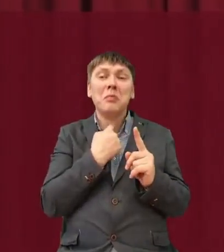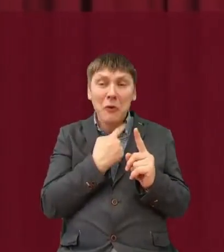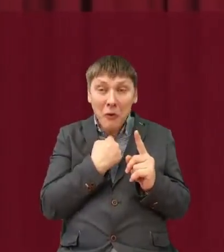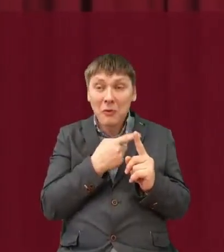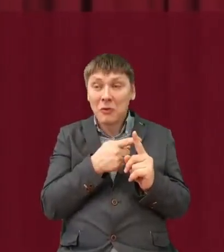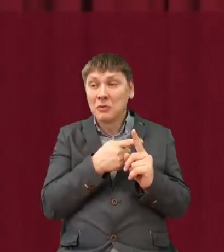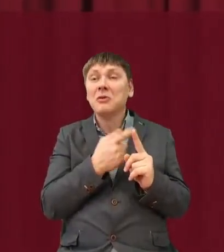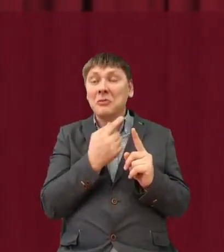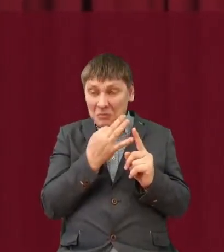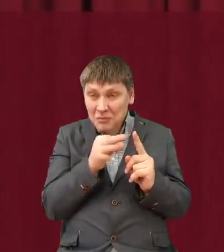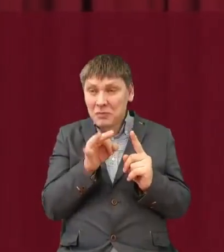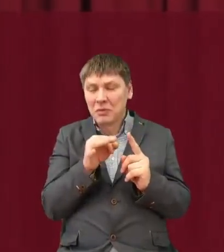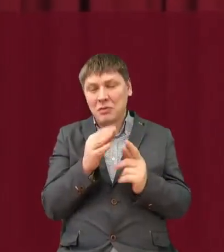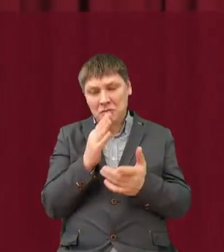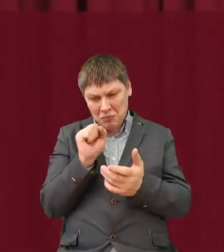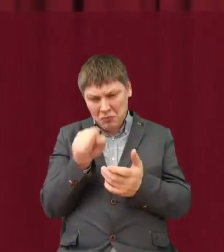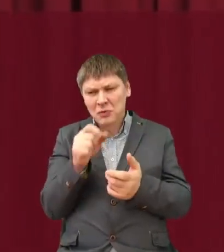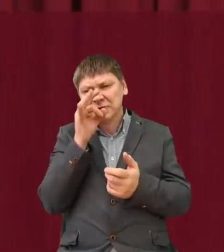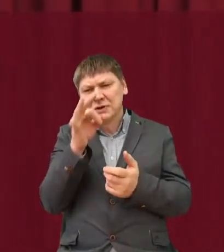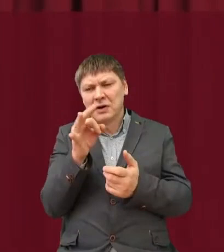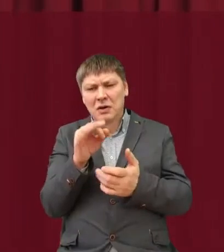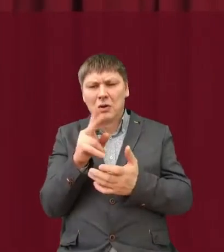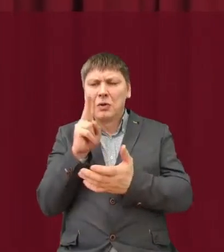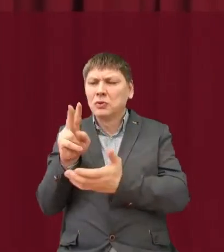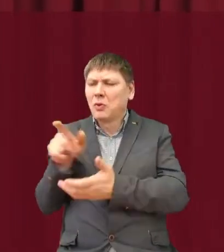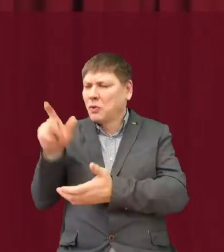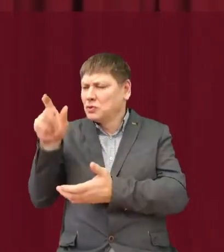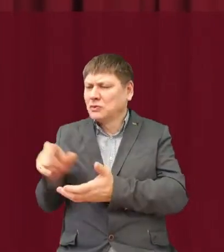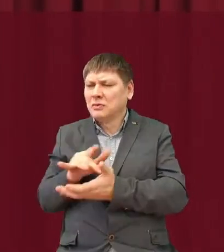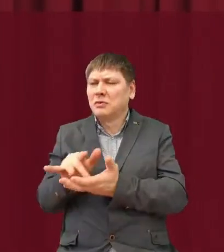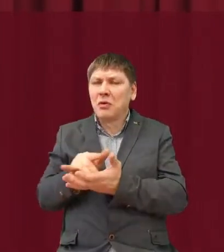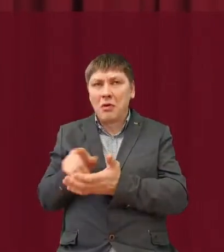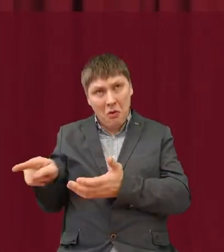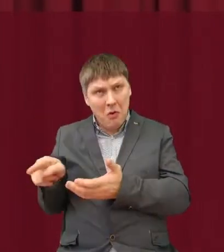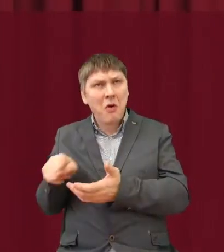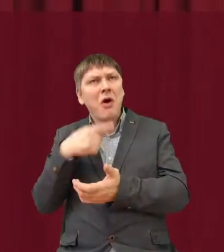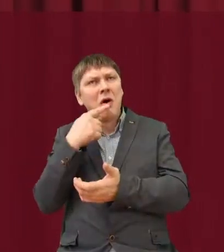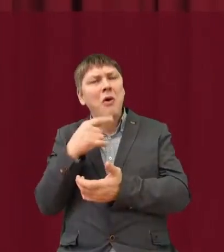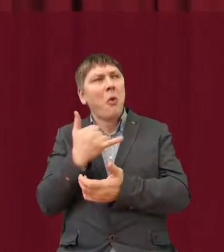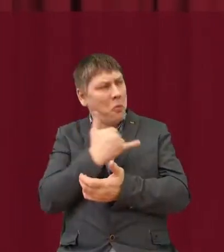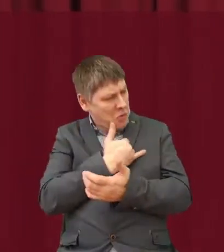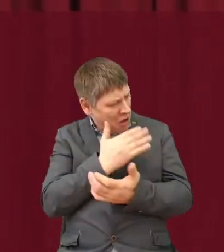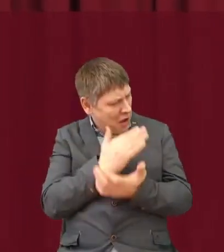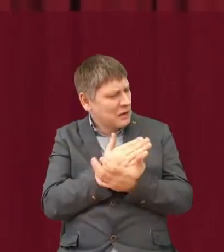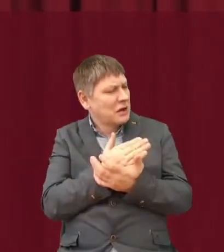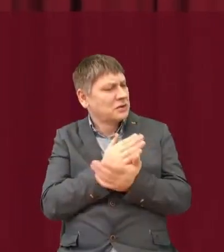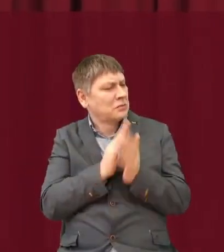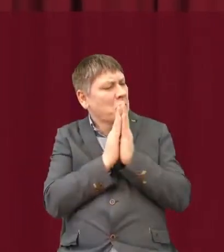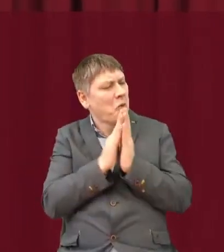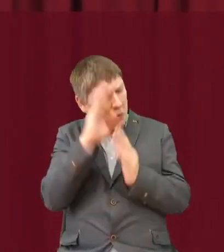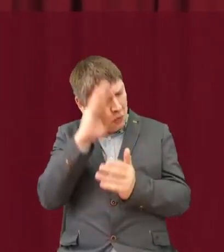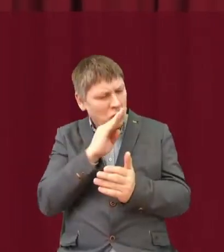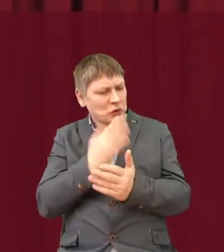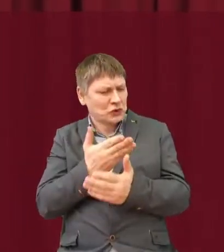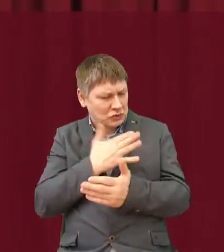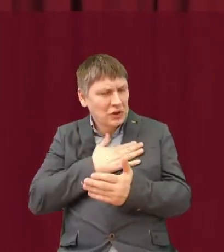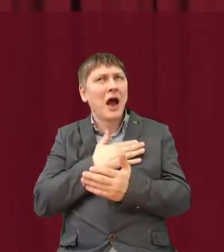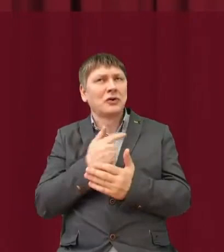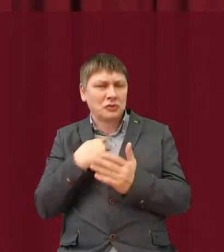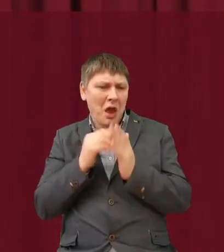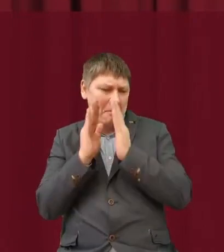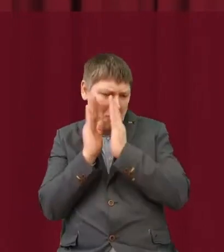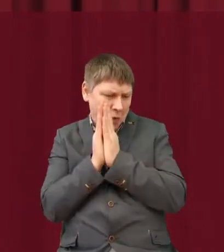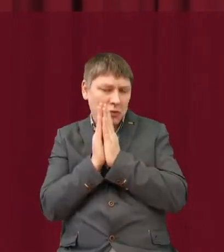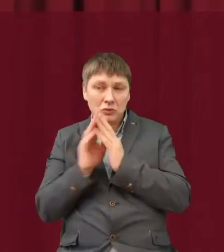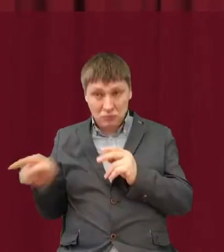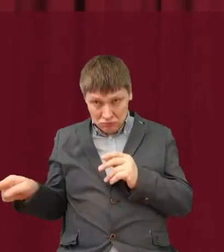утверждать Чародеи ворожей может говорить у меня же есть молитва Отче наш я же вот в первую очередь читают молитву